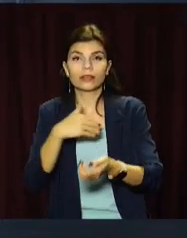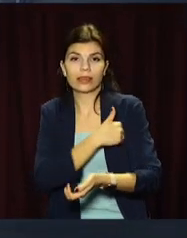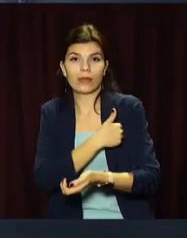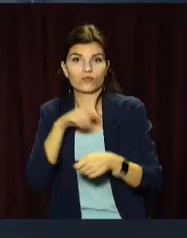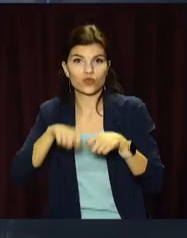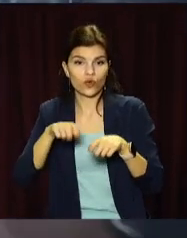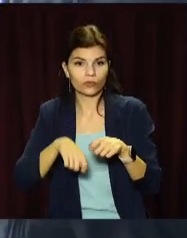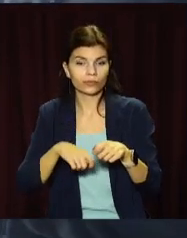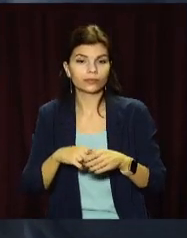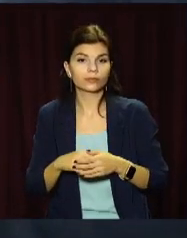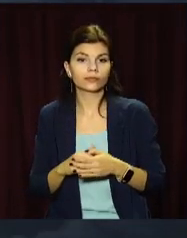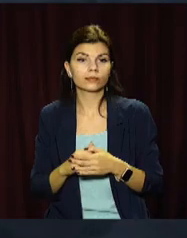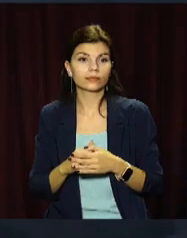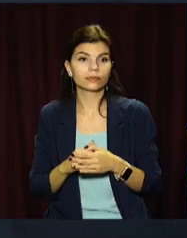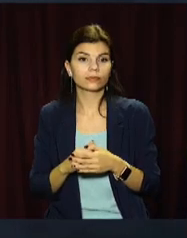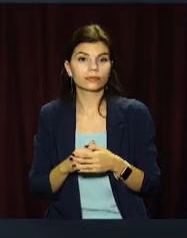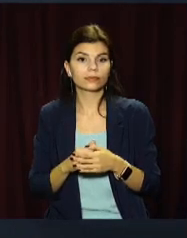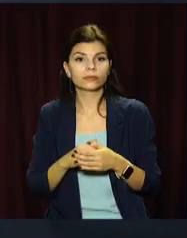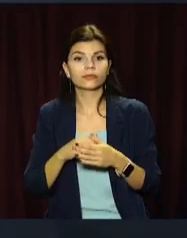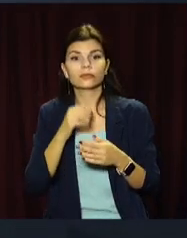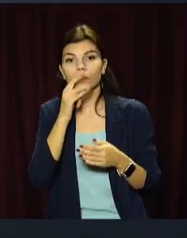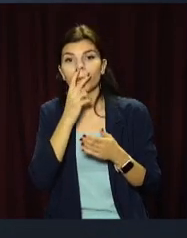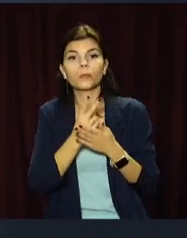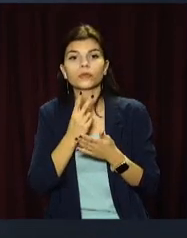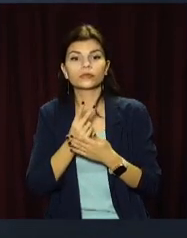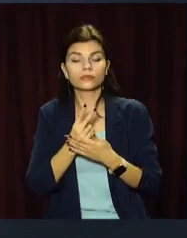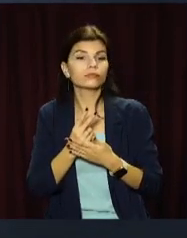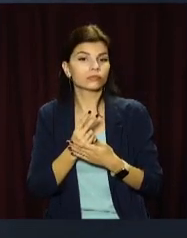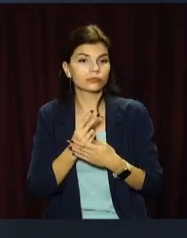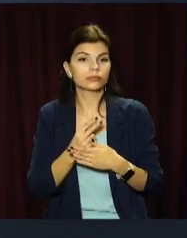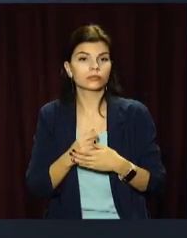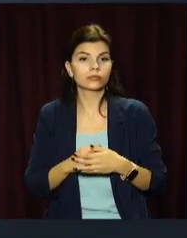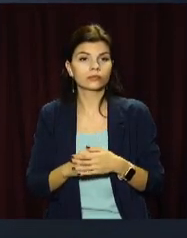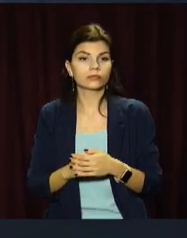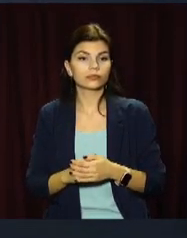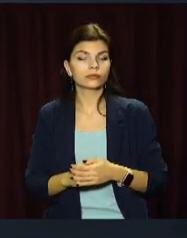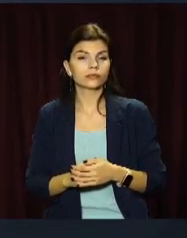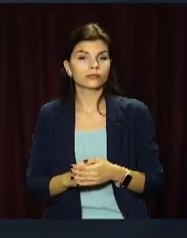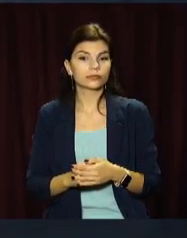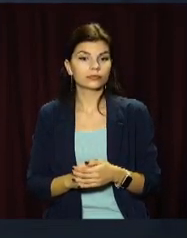температуру. І покажіть, будь ласка. Зараз, секунду.